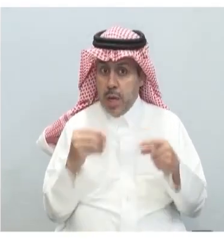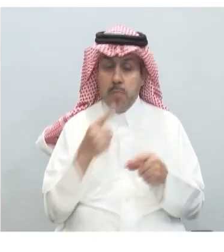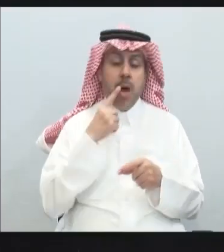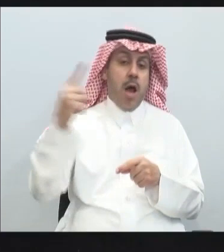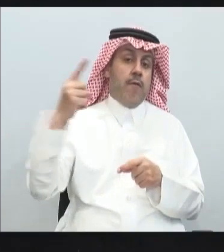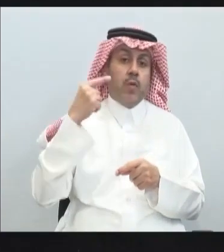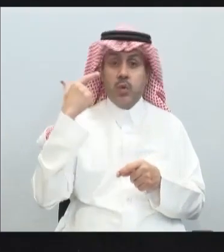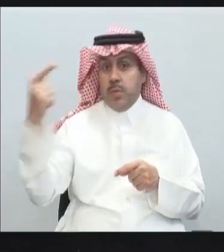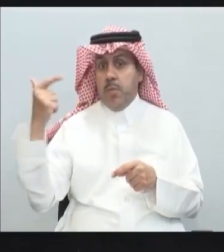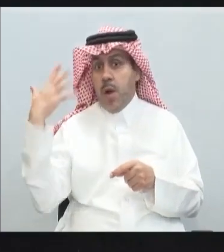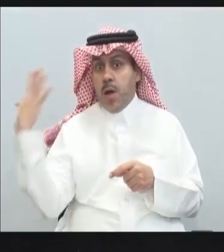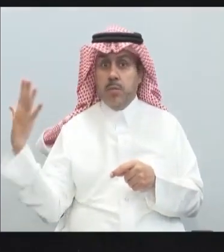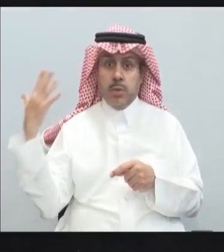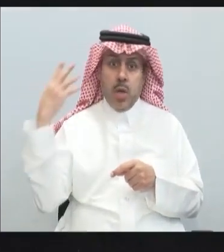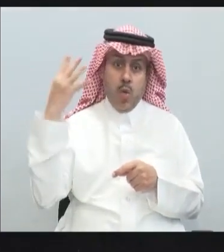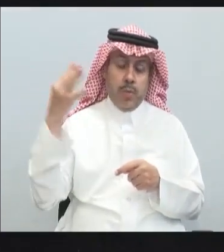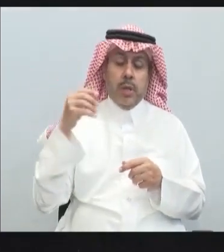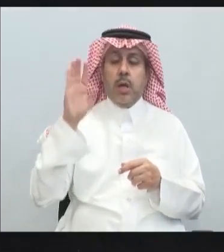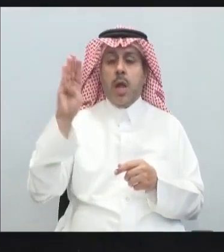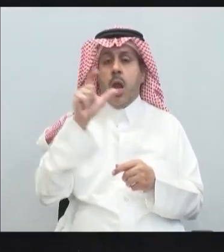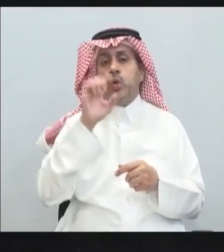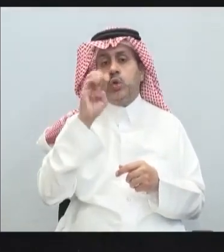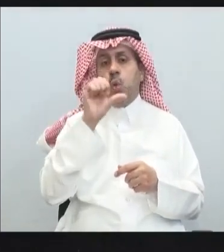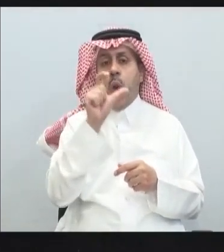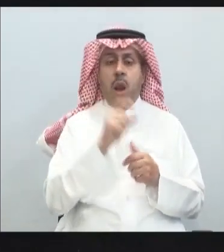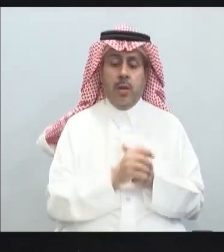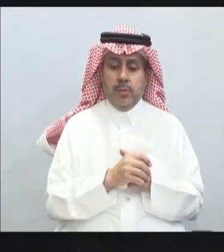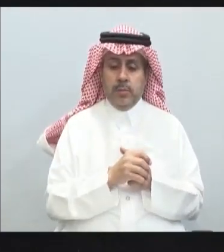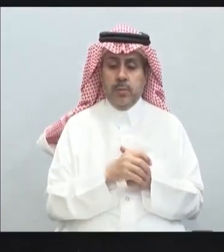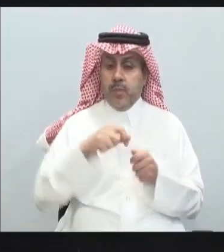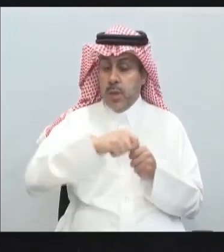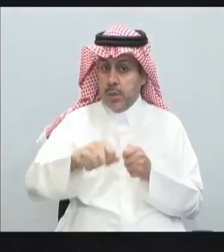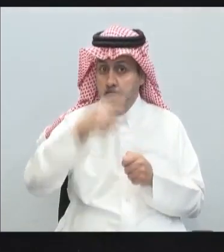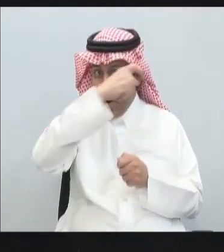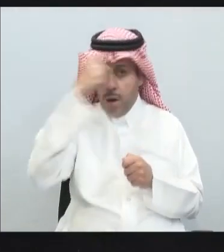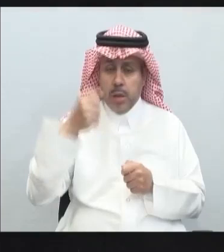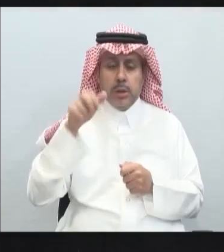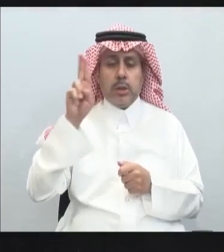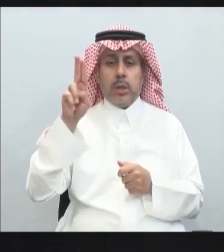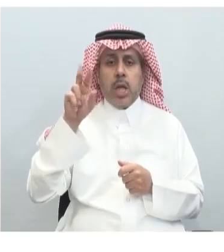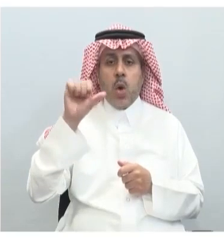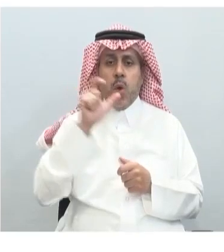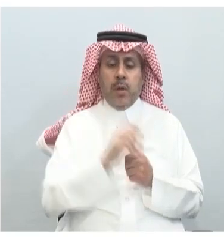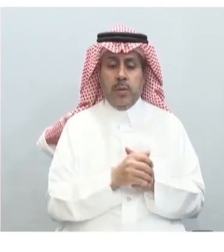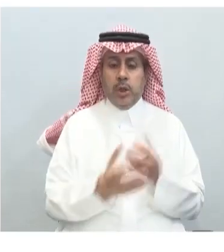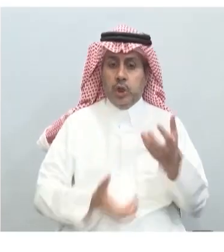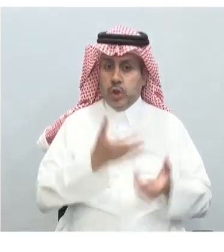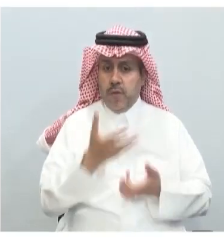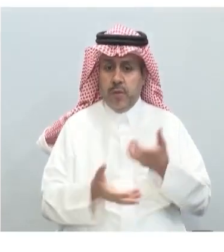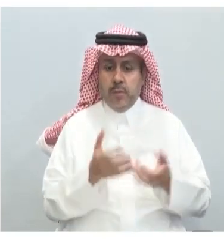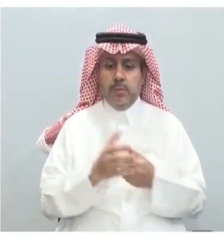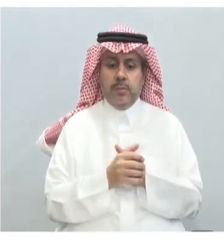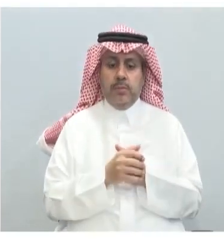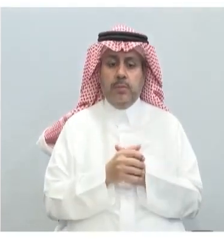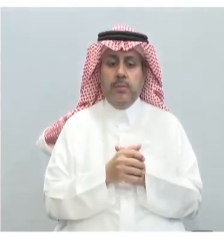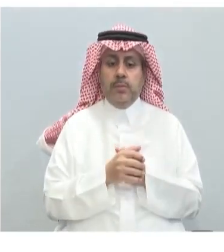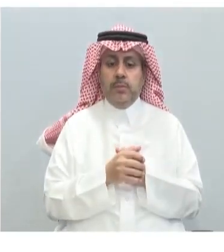1745 كيلو جول وبالتالي قمنا بحساب حراره التكوين لهذا التفاعل